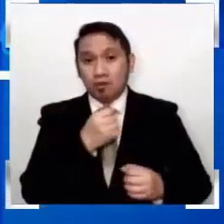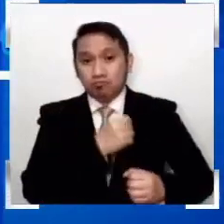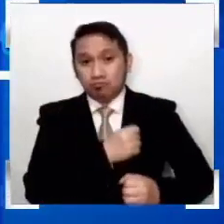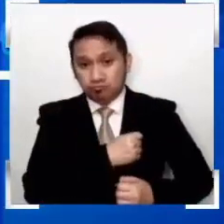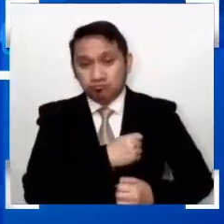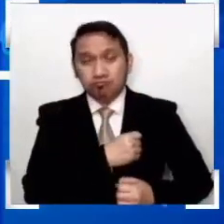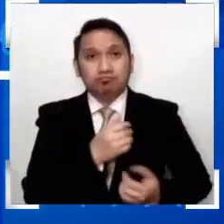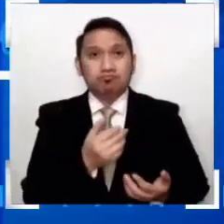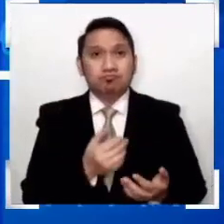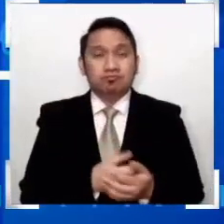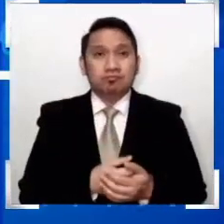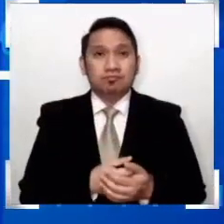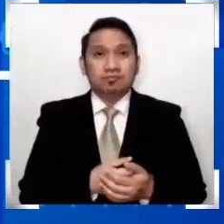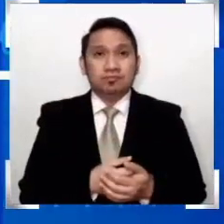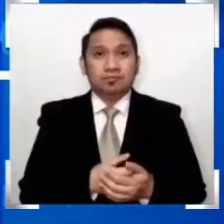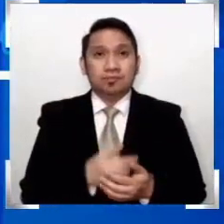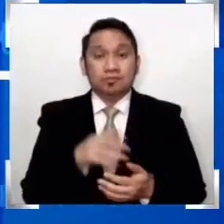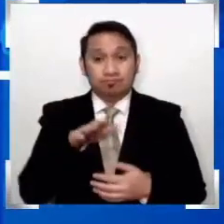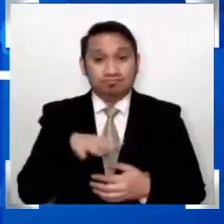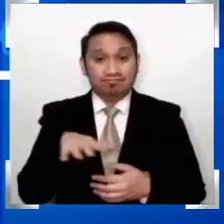ng